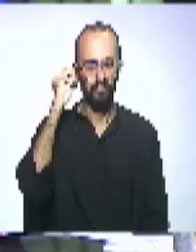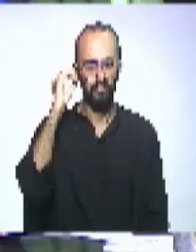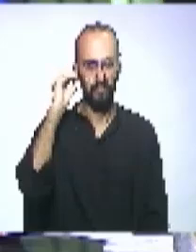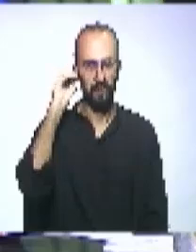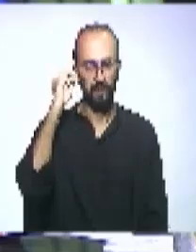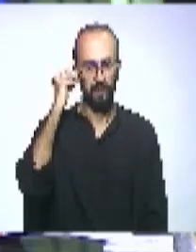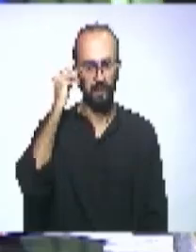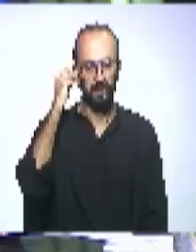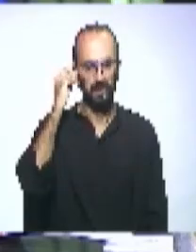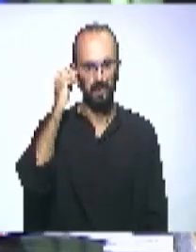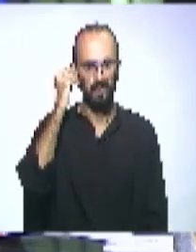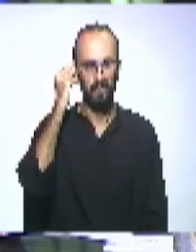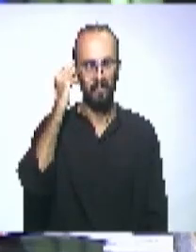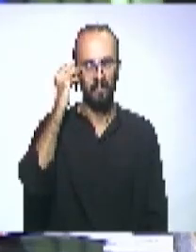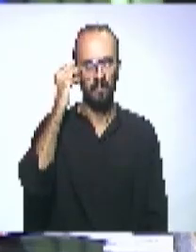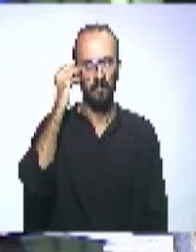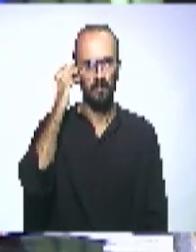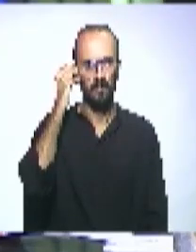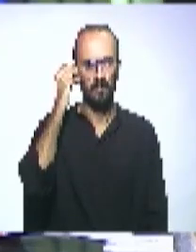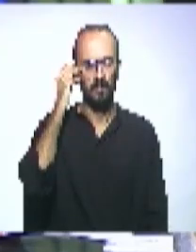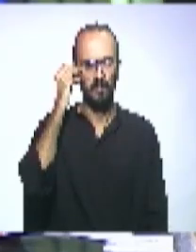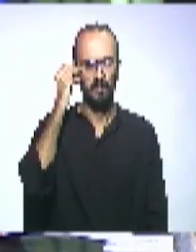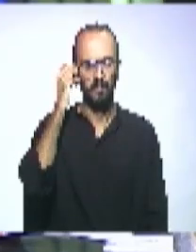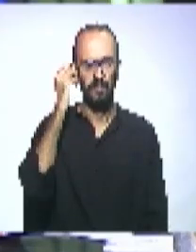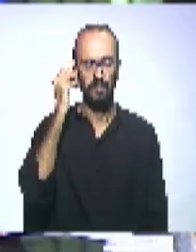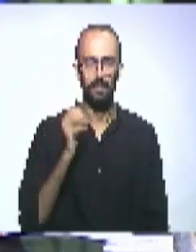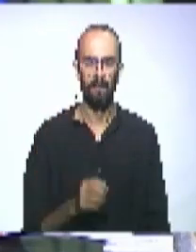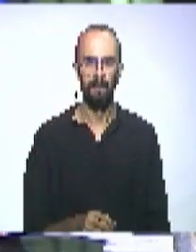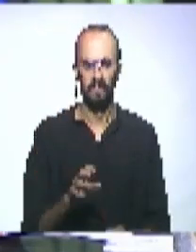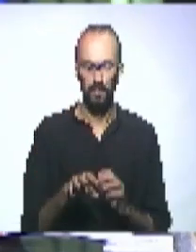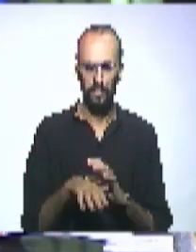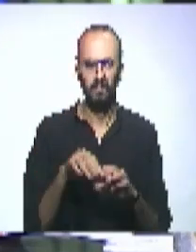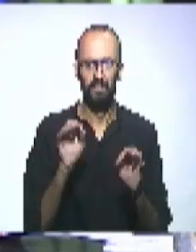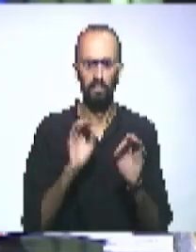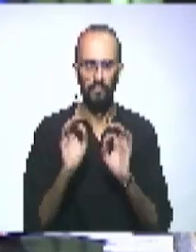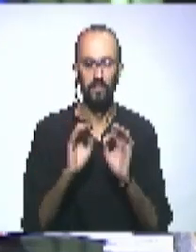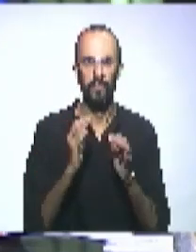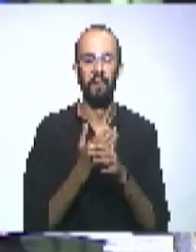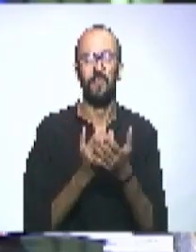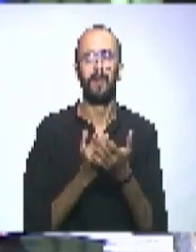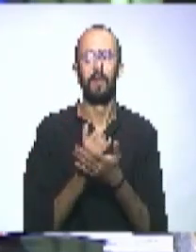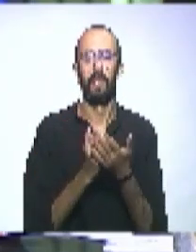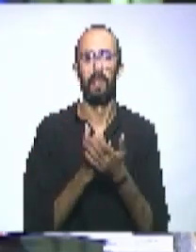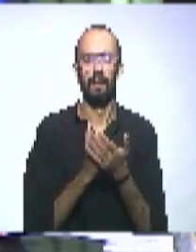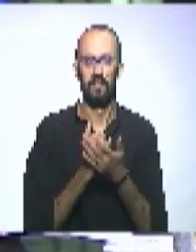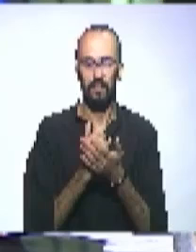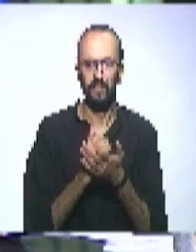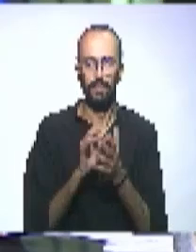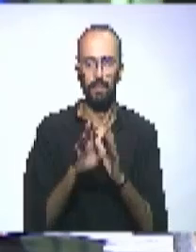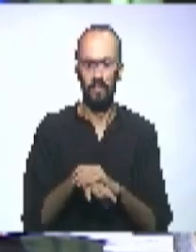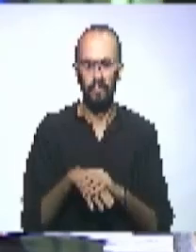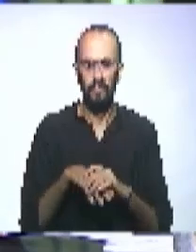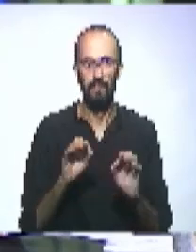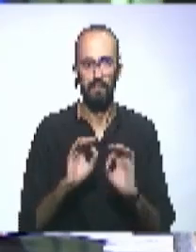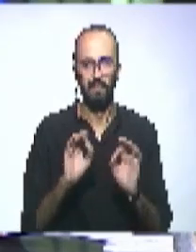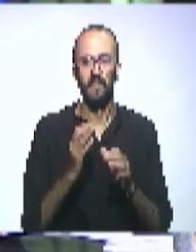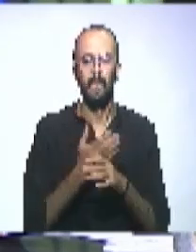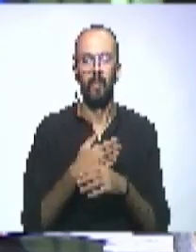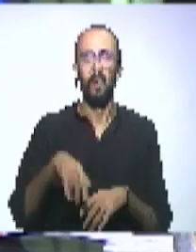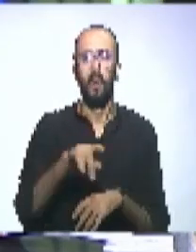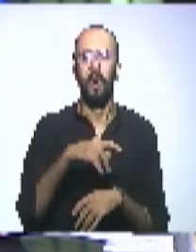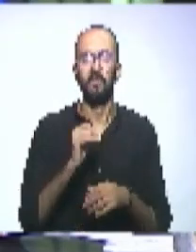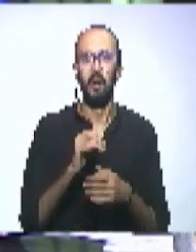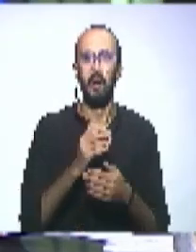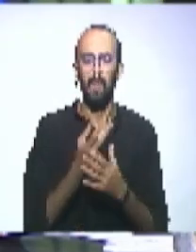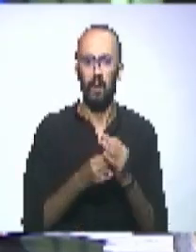هنشتغل. احنا قلنا بنعمل تحضيرات للمدارس، فهنعمل كل اللي احنا بيتطلب من ولادنا.